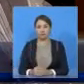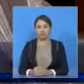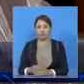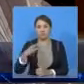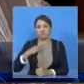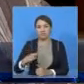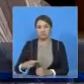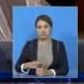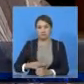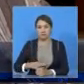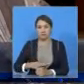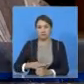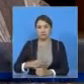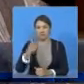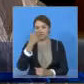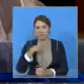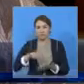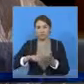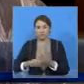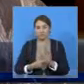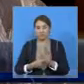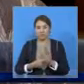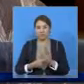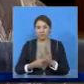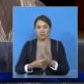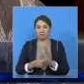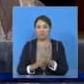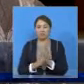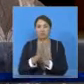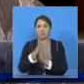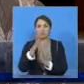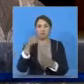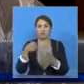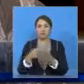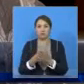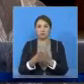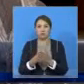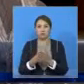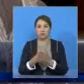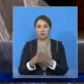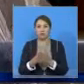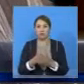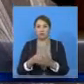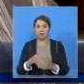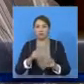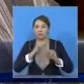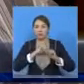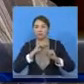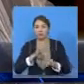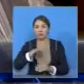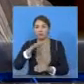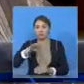сын себе поставил цель расти по карьерной